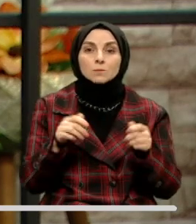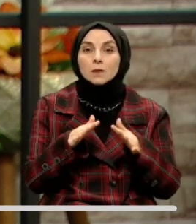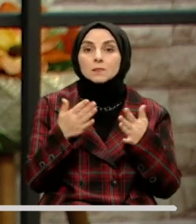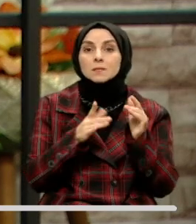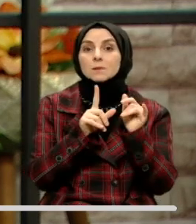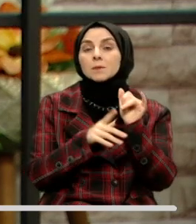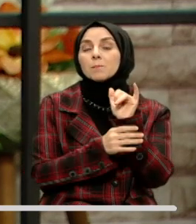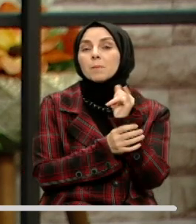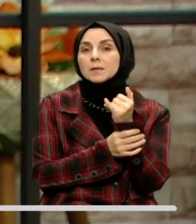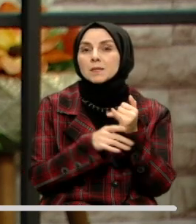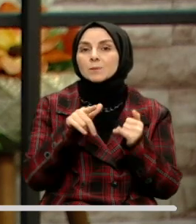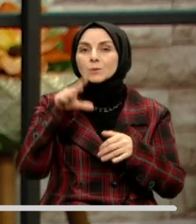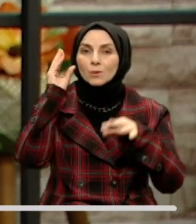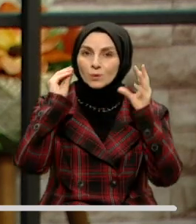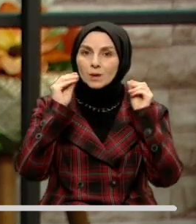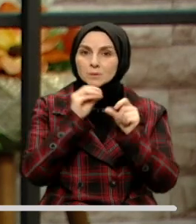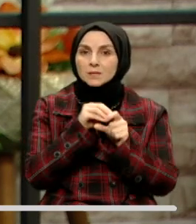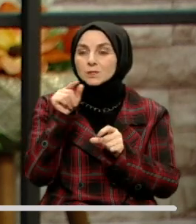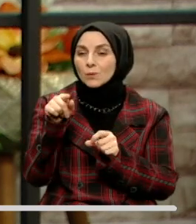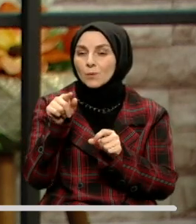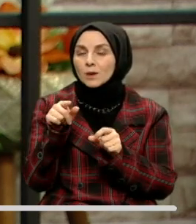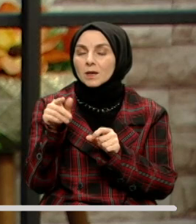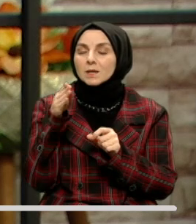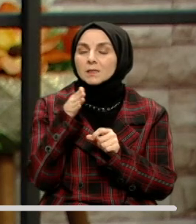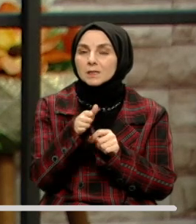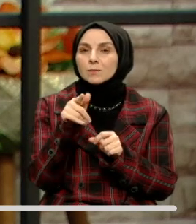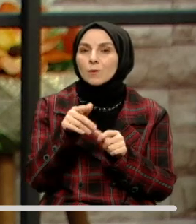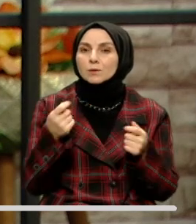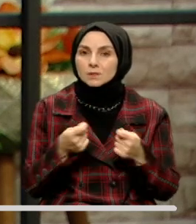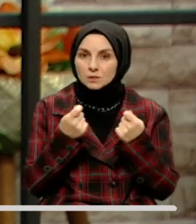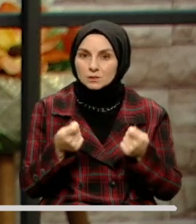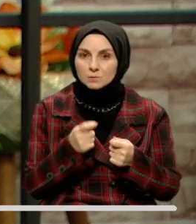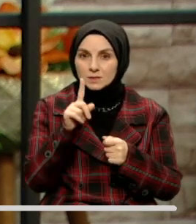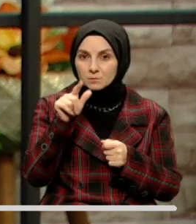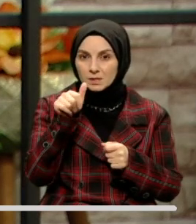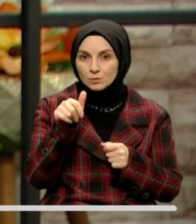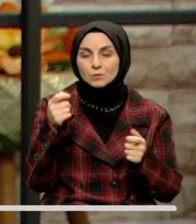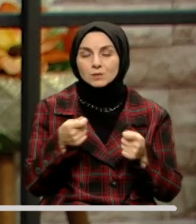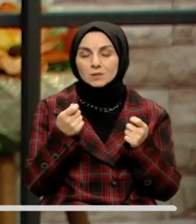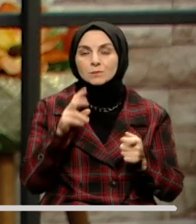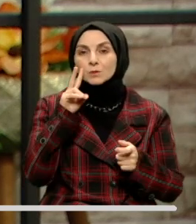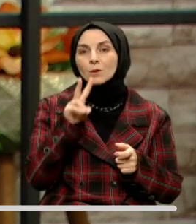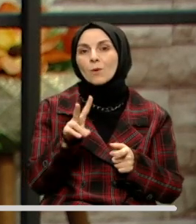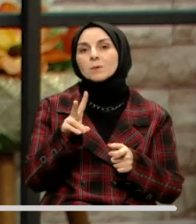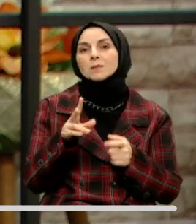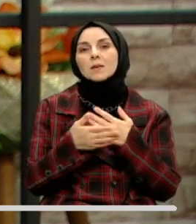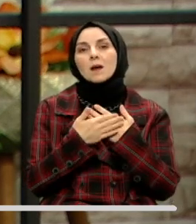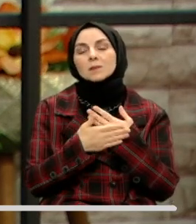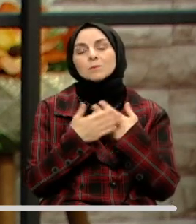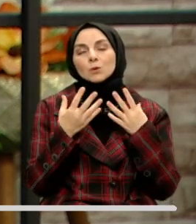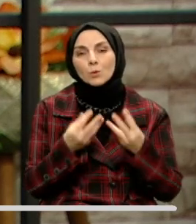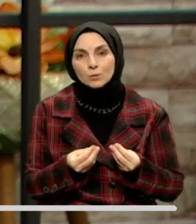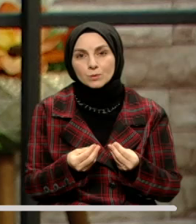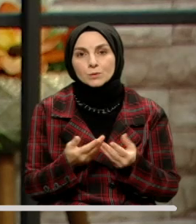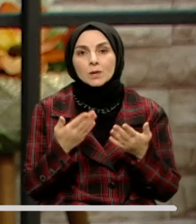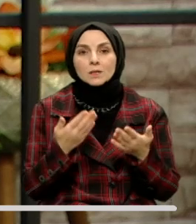annemiz babamızın yönlendirmesiyle mi görüyoruz? Acaba yapabileceğim bir alan mı? Çünkü